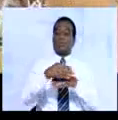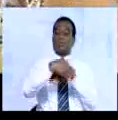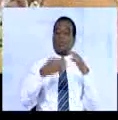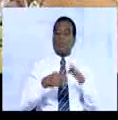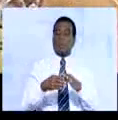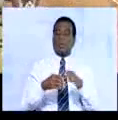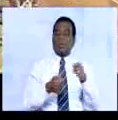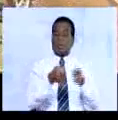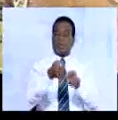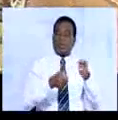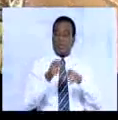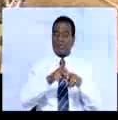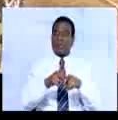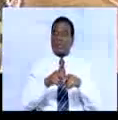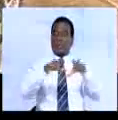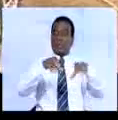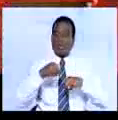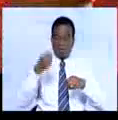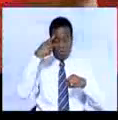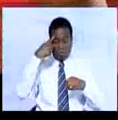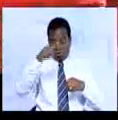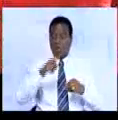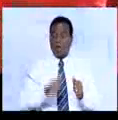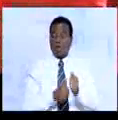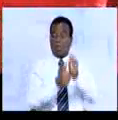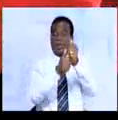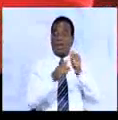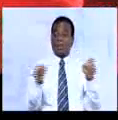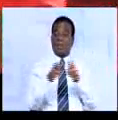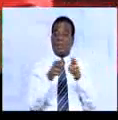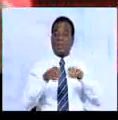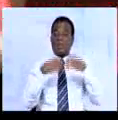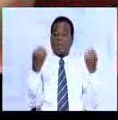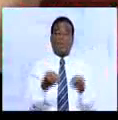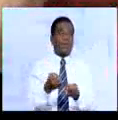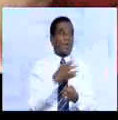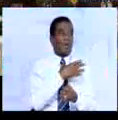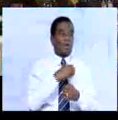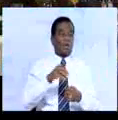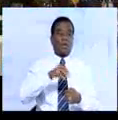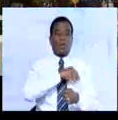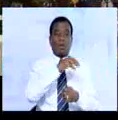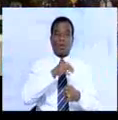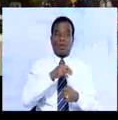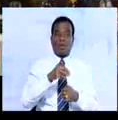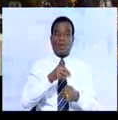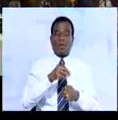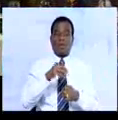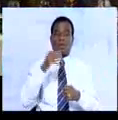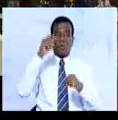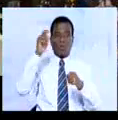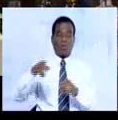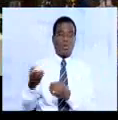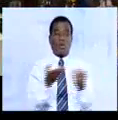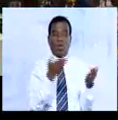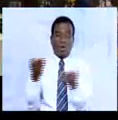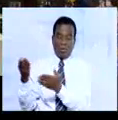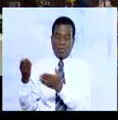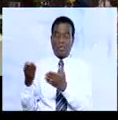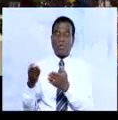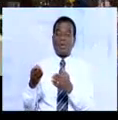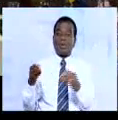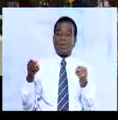pour accompagner les PME dans leur développement. Et ces missions nous ont amené à constater que pour que les